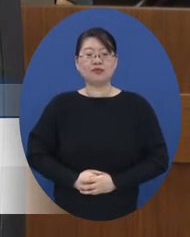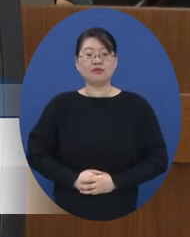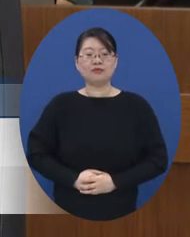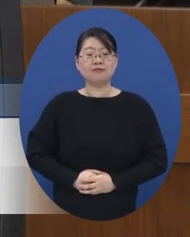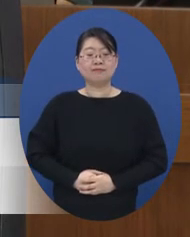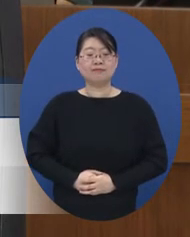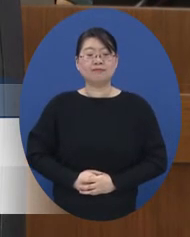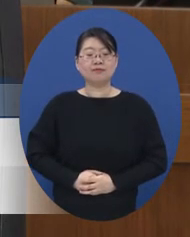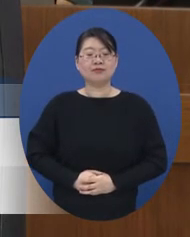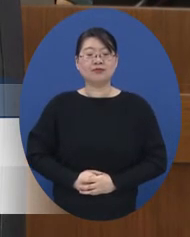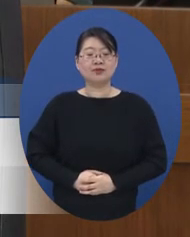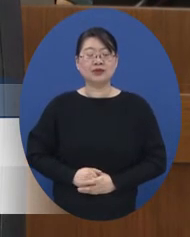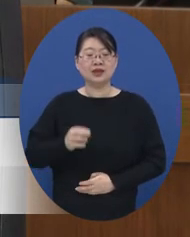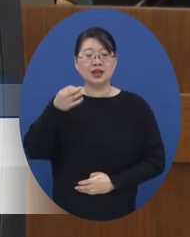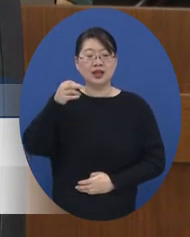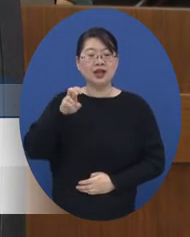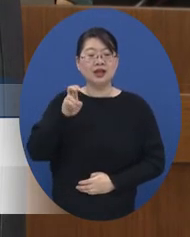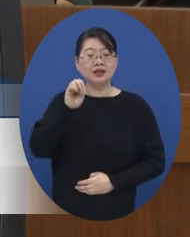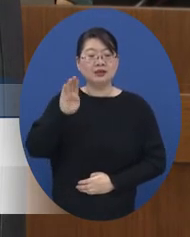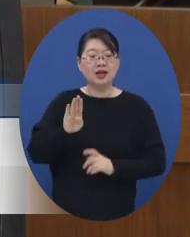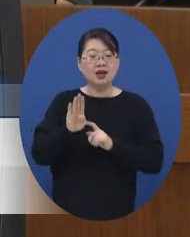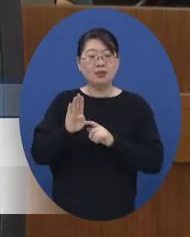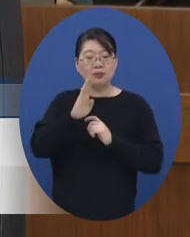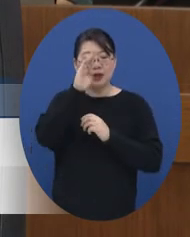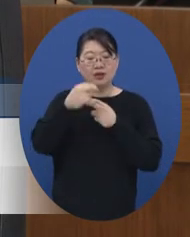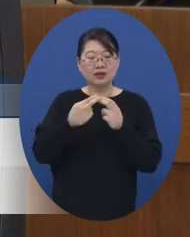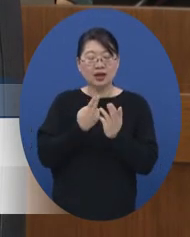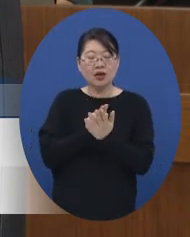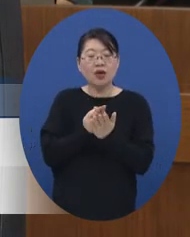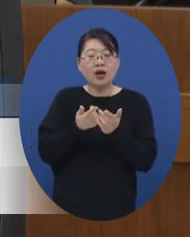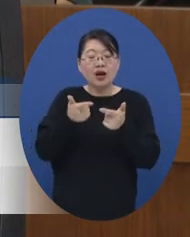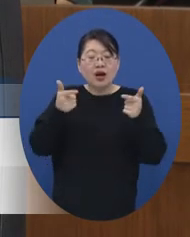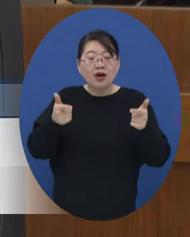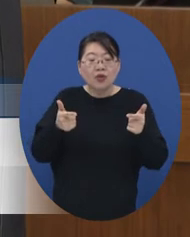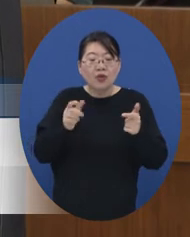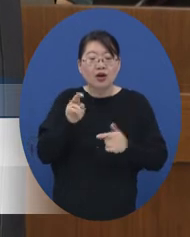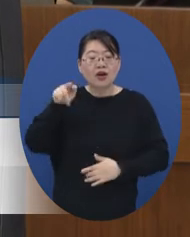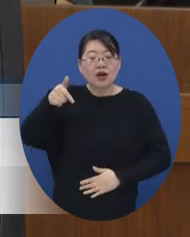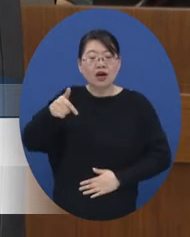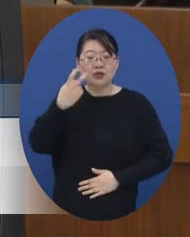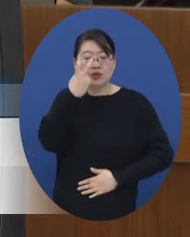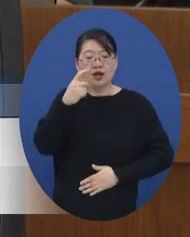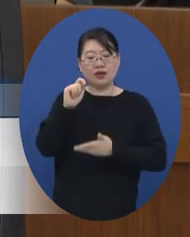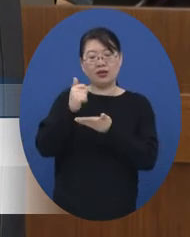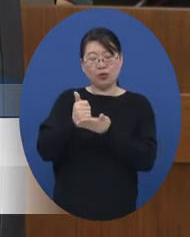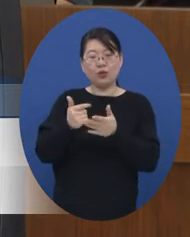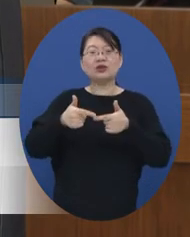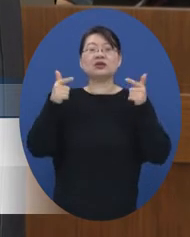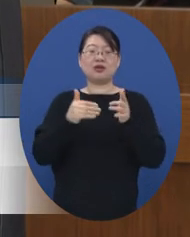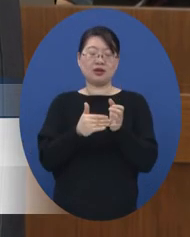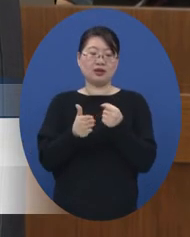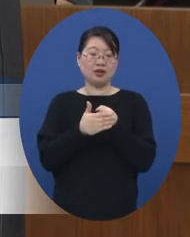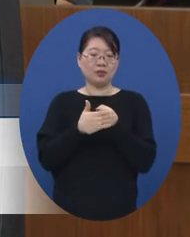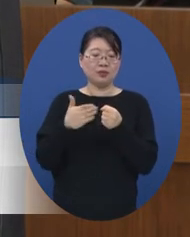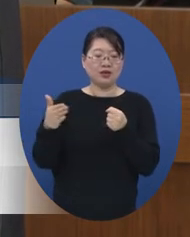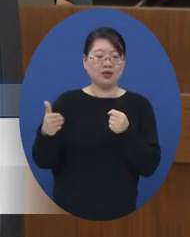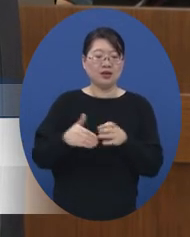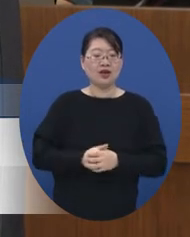이미 지원을 했고 부마병상도 확대를 하고 역학조사관도 증원을 했습니다.